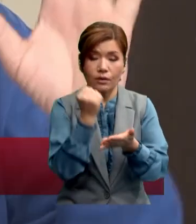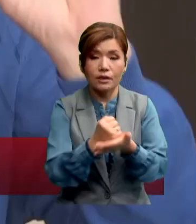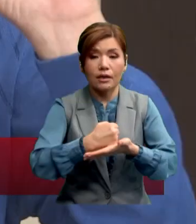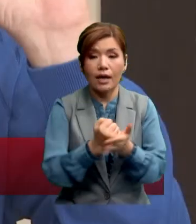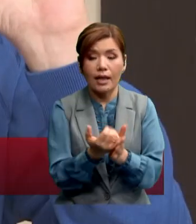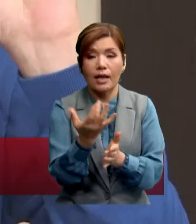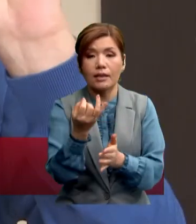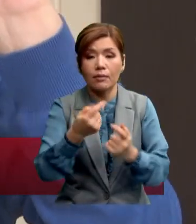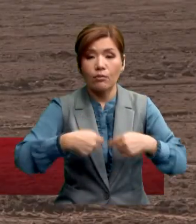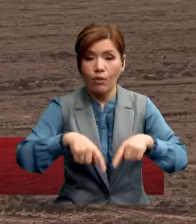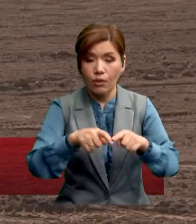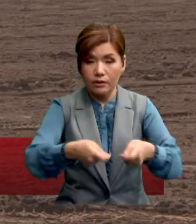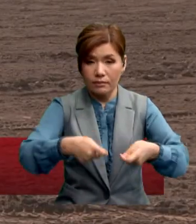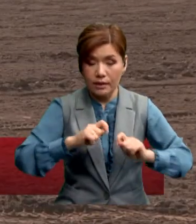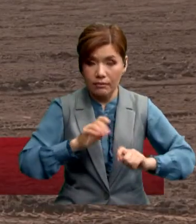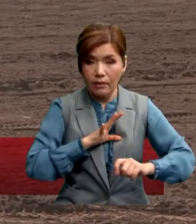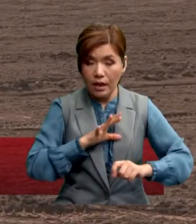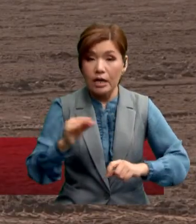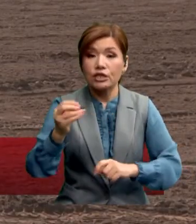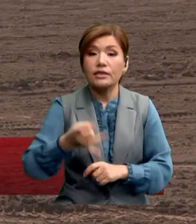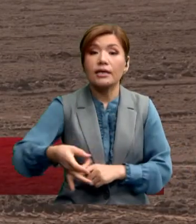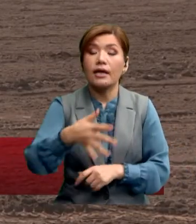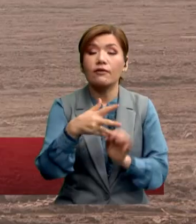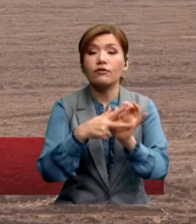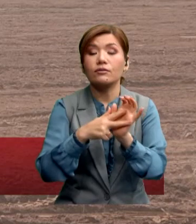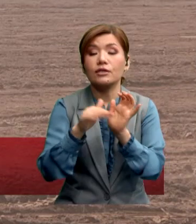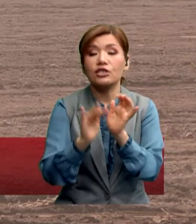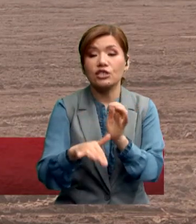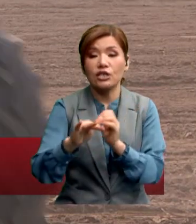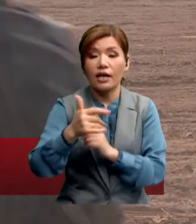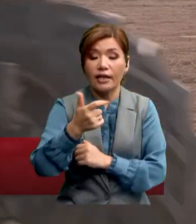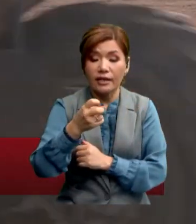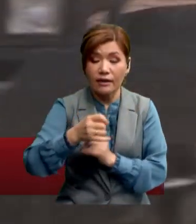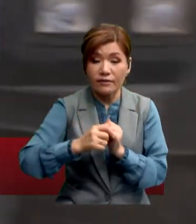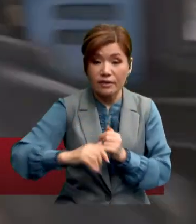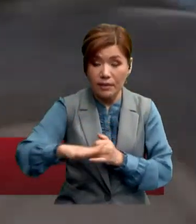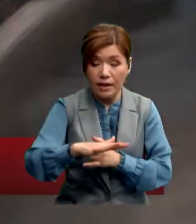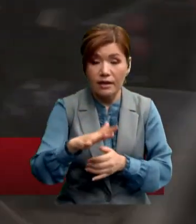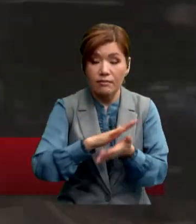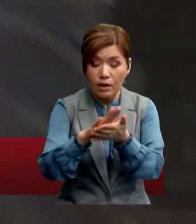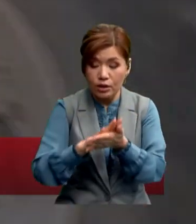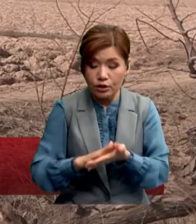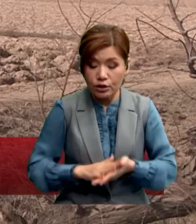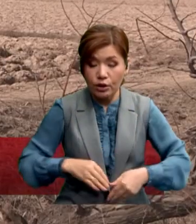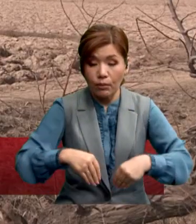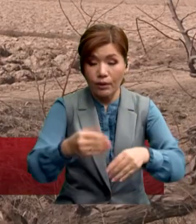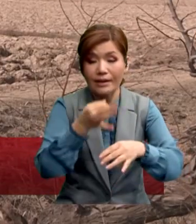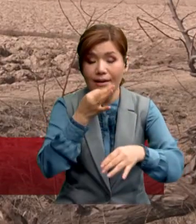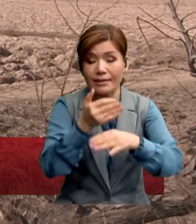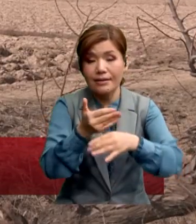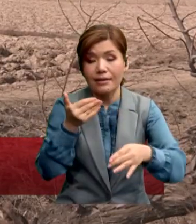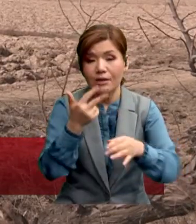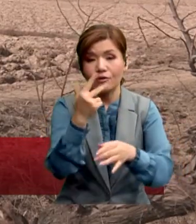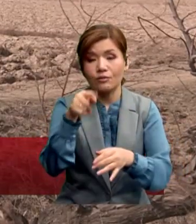антимонопольным органом около 80 тысяч гектаров земли почву промыли перед посадками только на